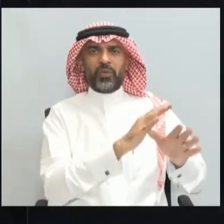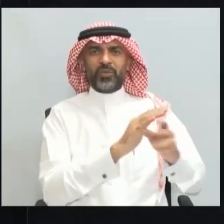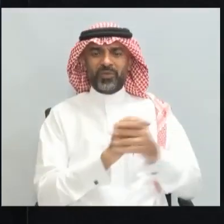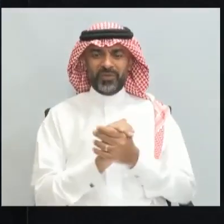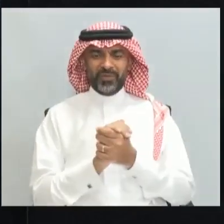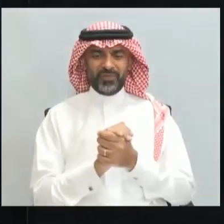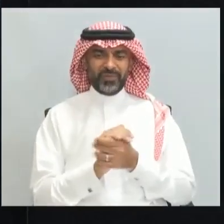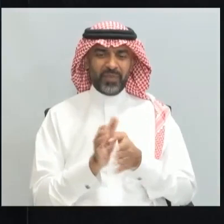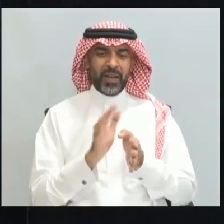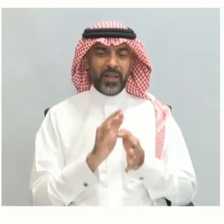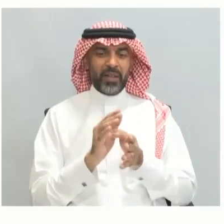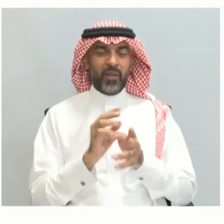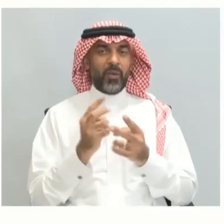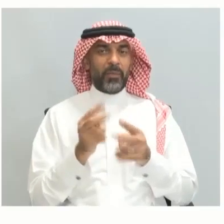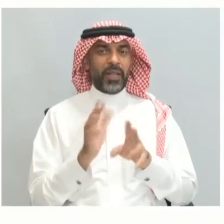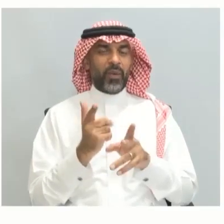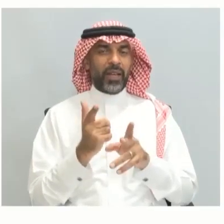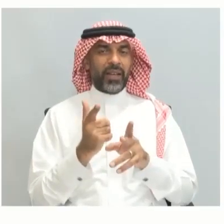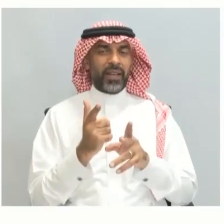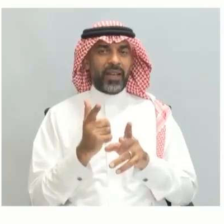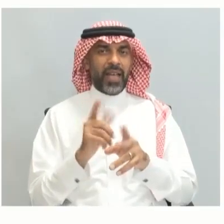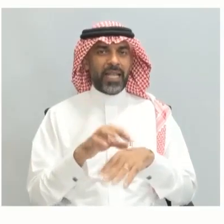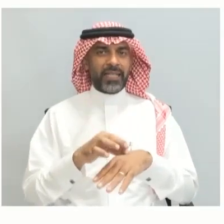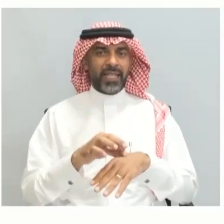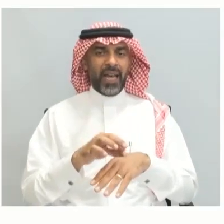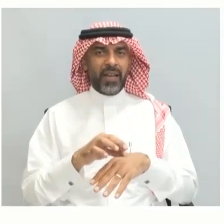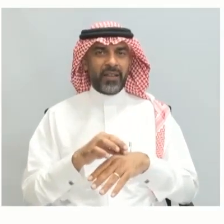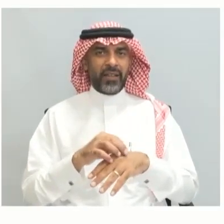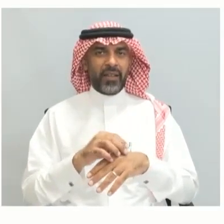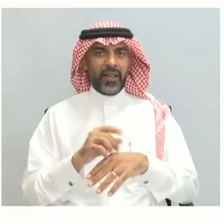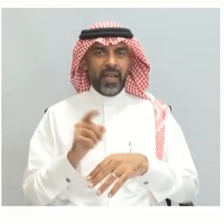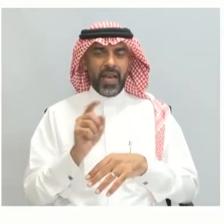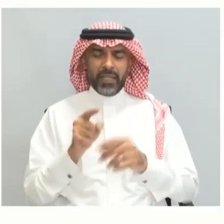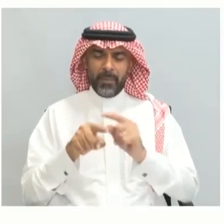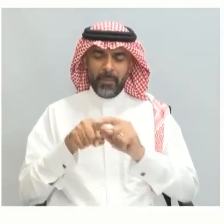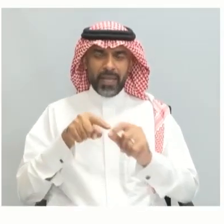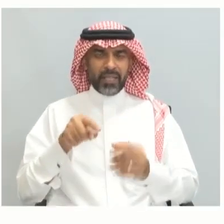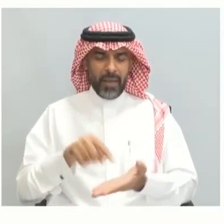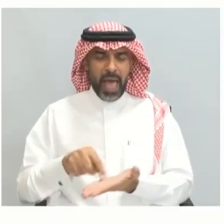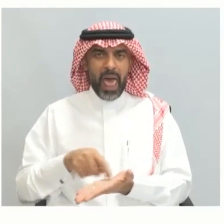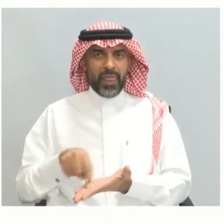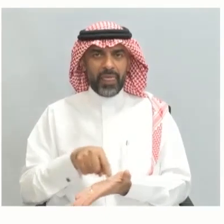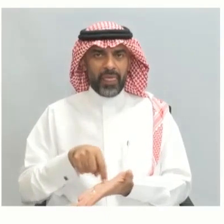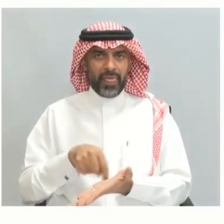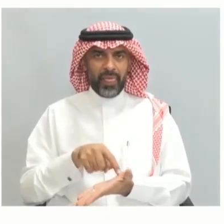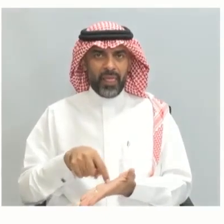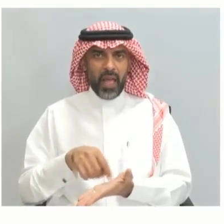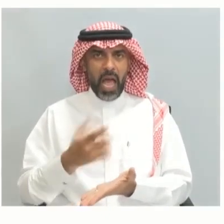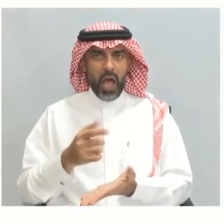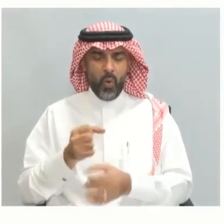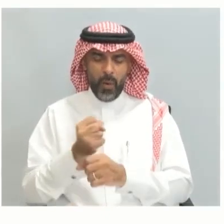البدايه من خلال رسم الانسان على الارض بالعصا او بالاصبع لكي ماذا لكي يوضح